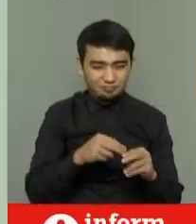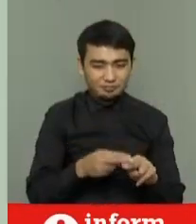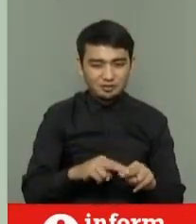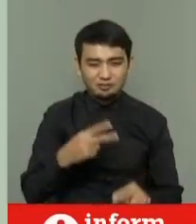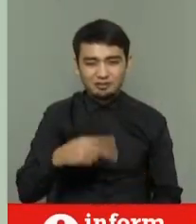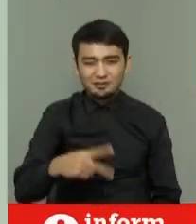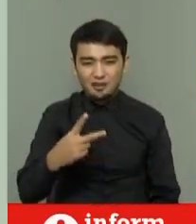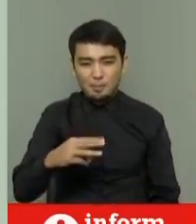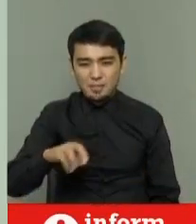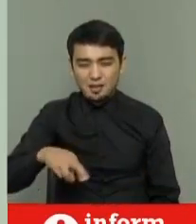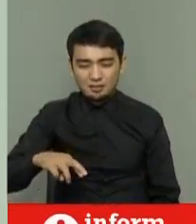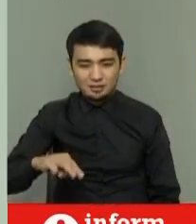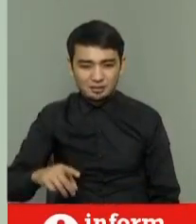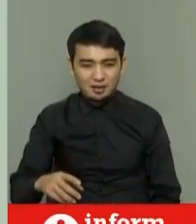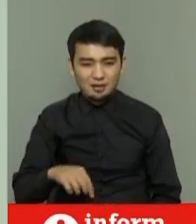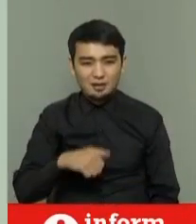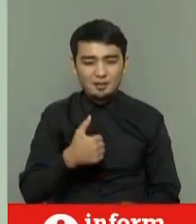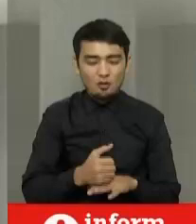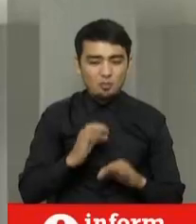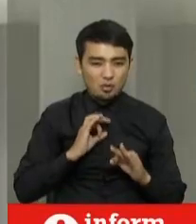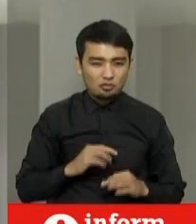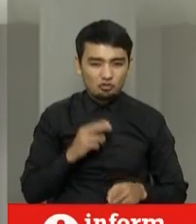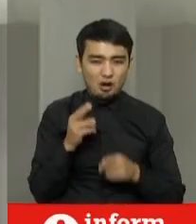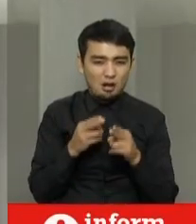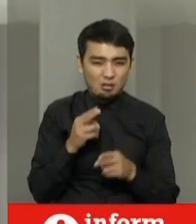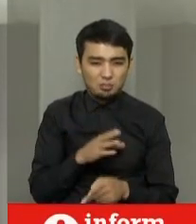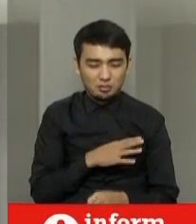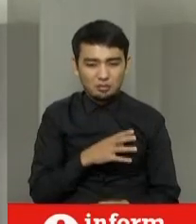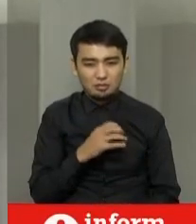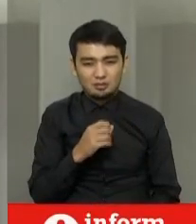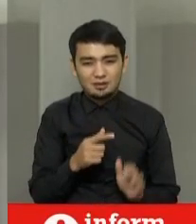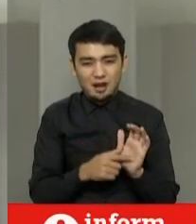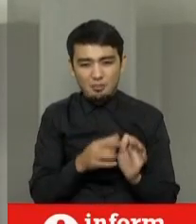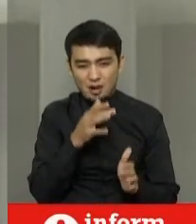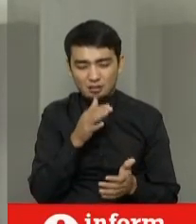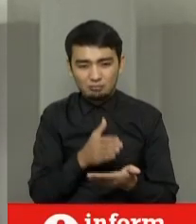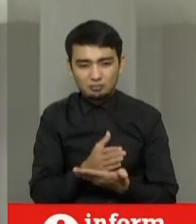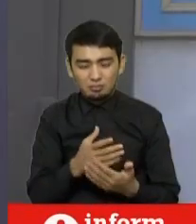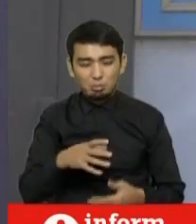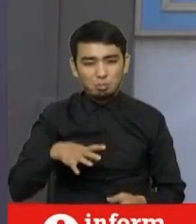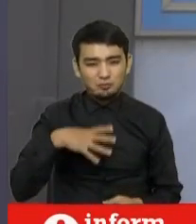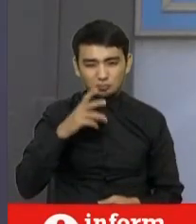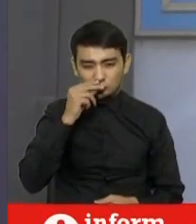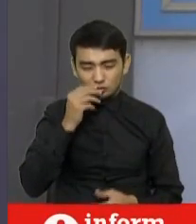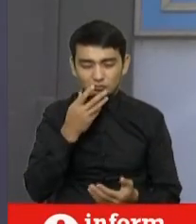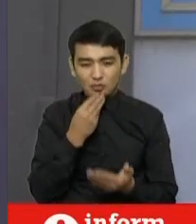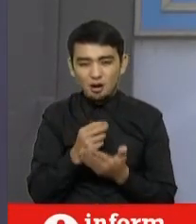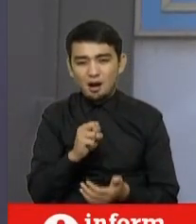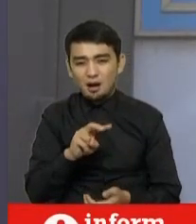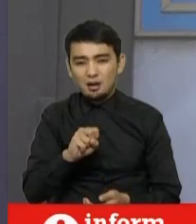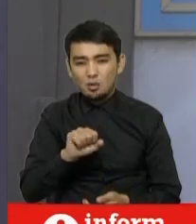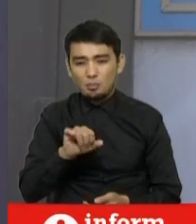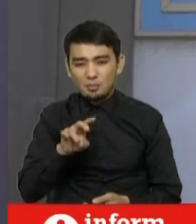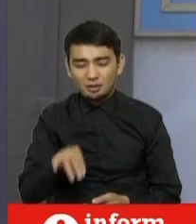22 миллиард теңгені құрайды. Бас прокуратураға шағымданып келгендердің бірі 7 жылдан бері бұрынғы күйеуінен тиісті алимент өндіре алмай